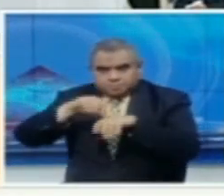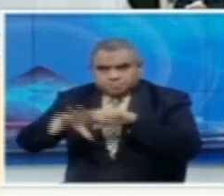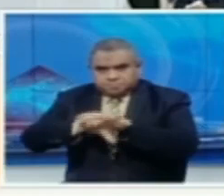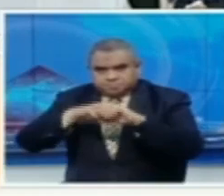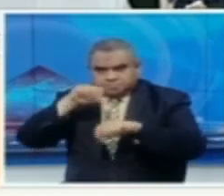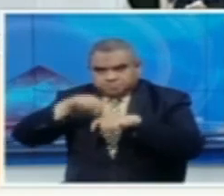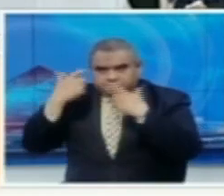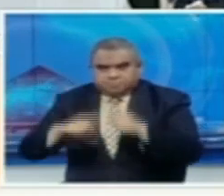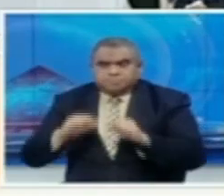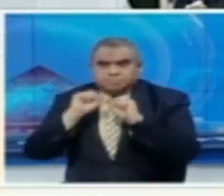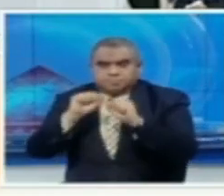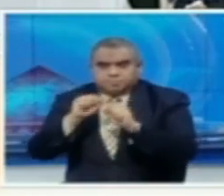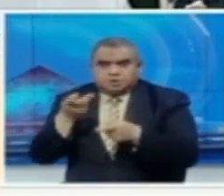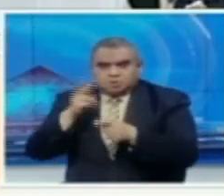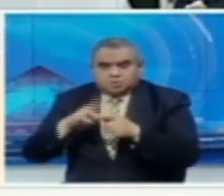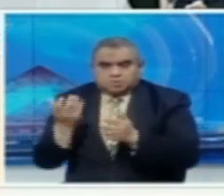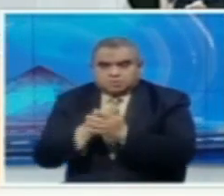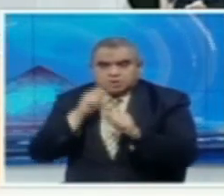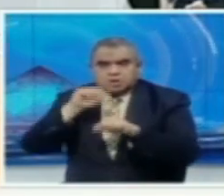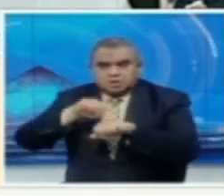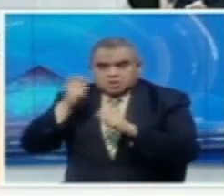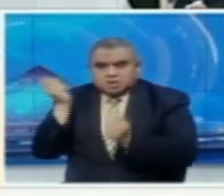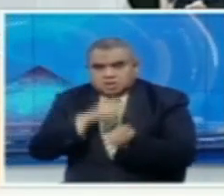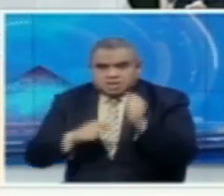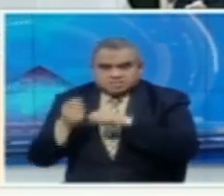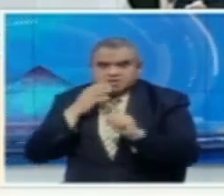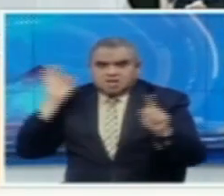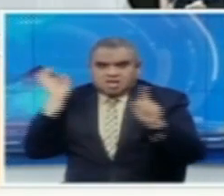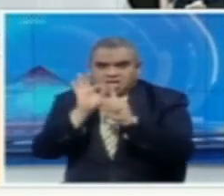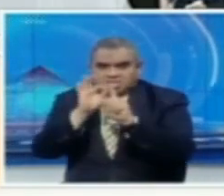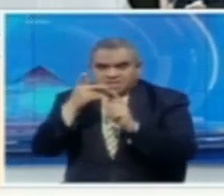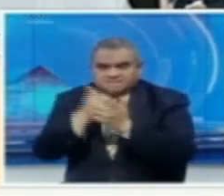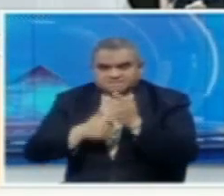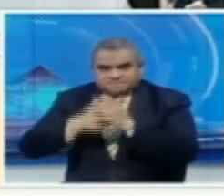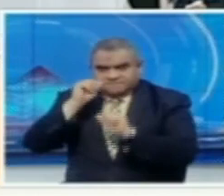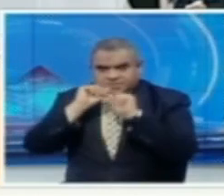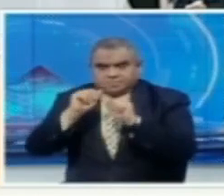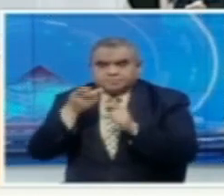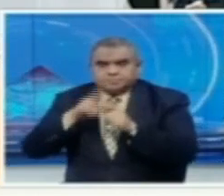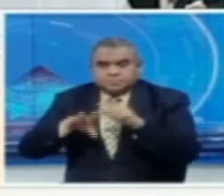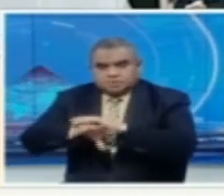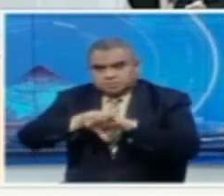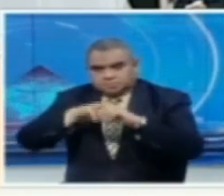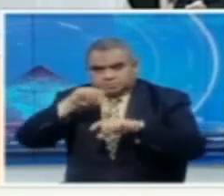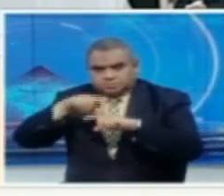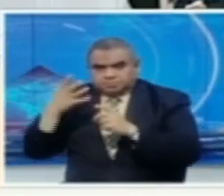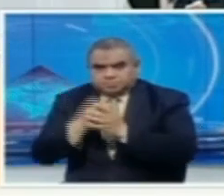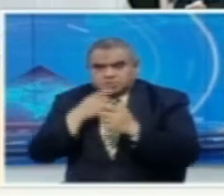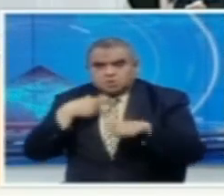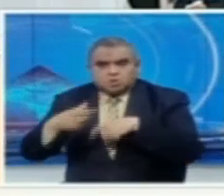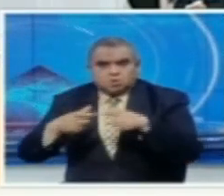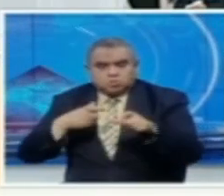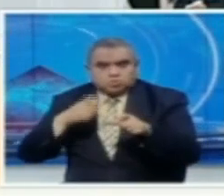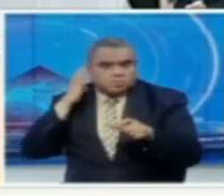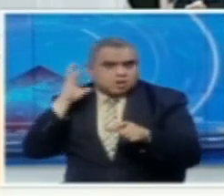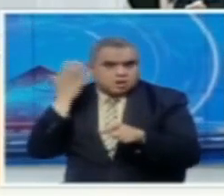المنطقة، وكذلك القطاعات الصناعية المستهدفة في هذا الصدد بما فيها إنشاء المحطات اللوجستية